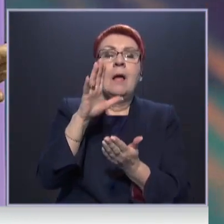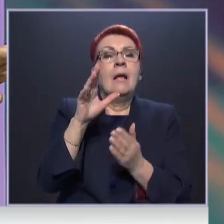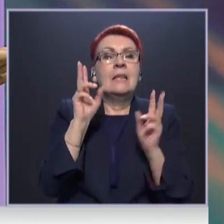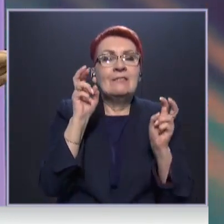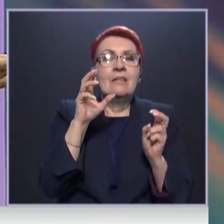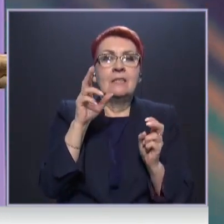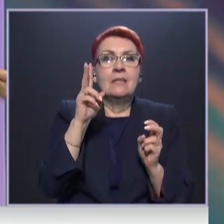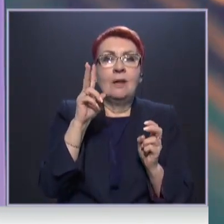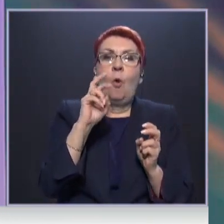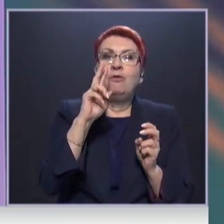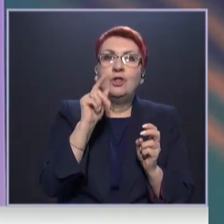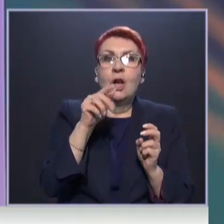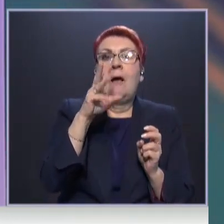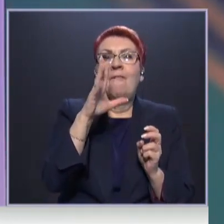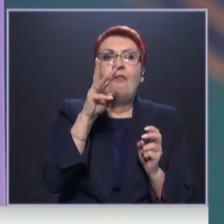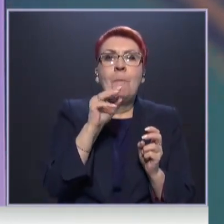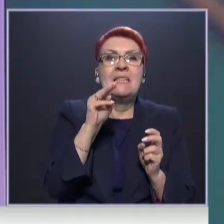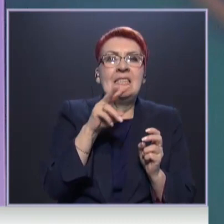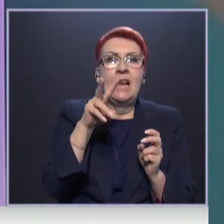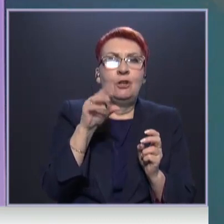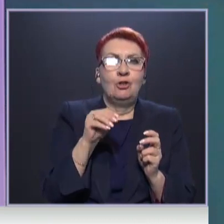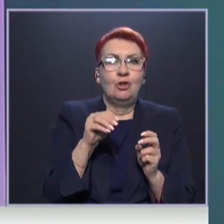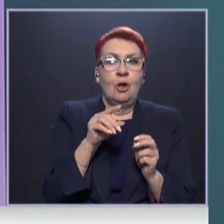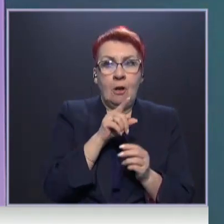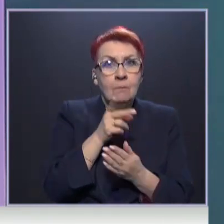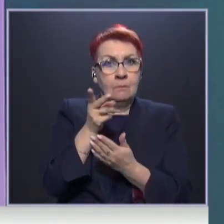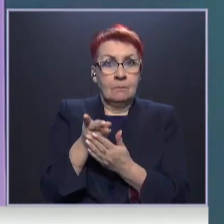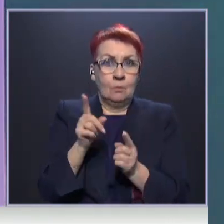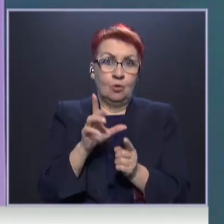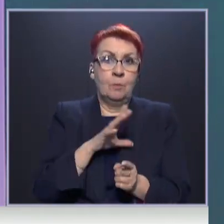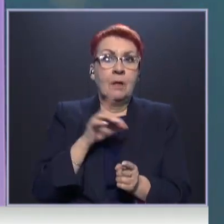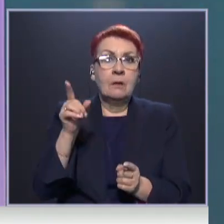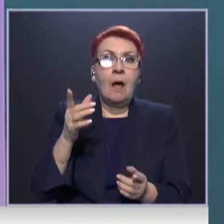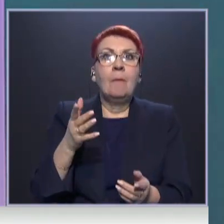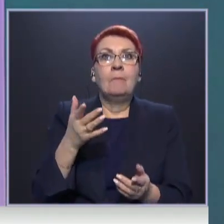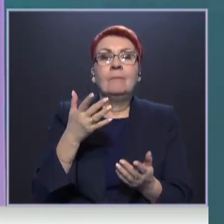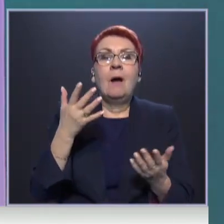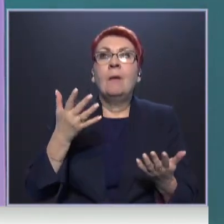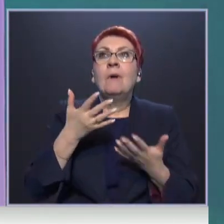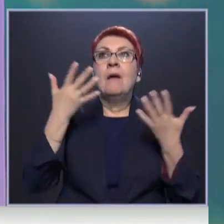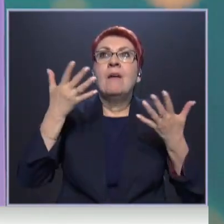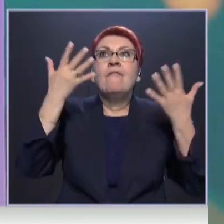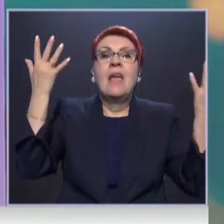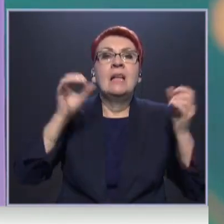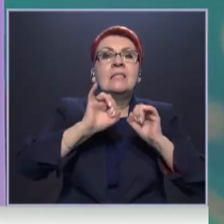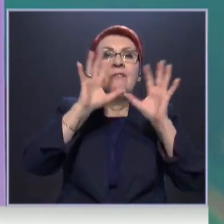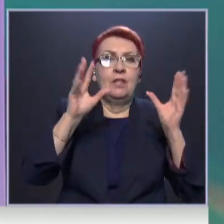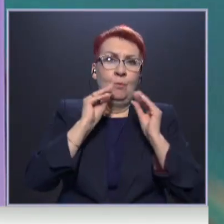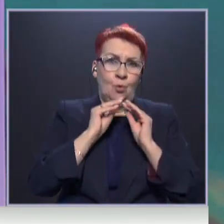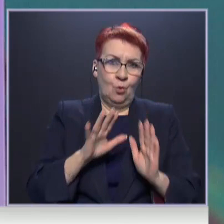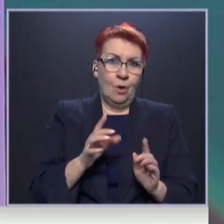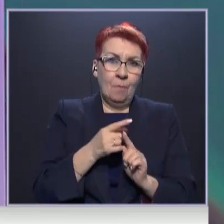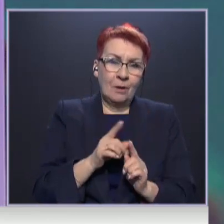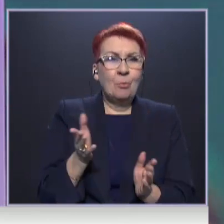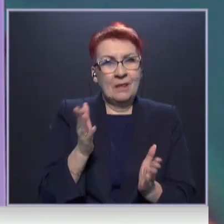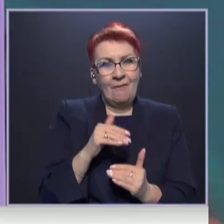вместилище, ковчеге полежать, потому что там веет Святым Духом. Поэтому, дорогие друзья, давайте смотреть